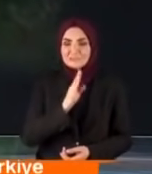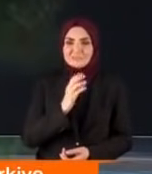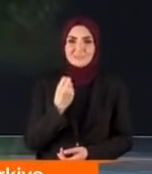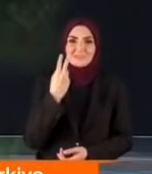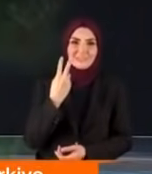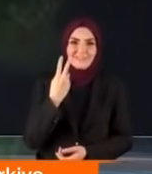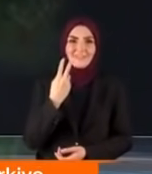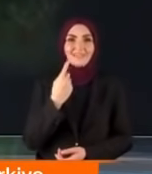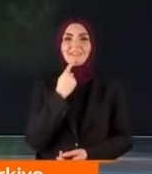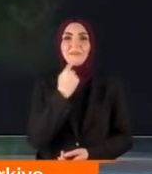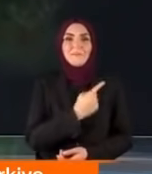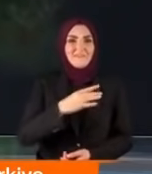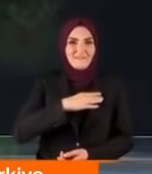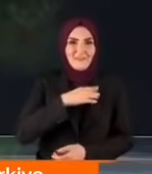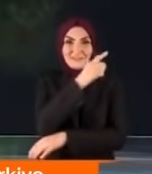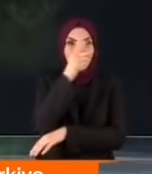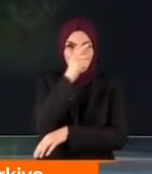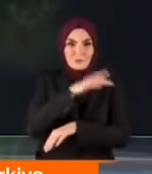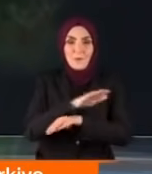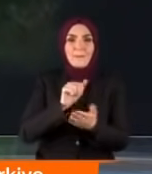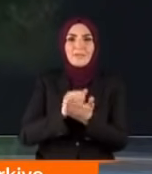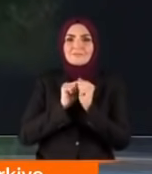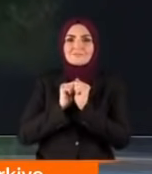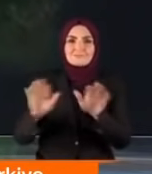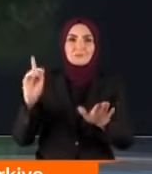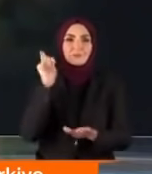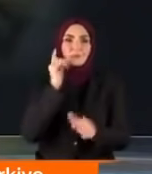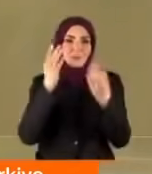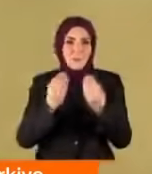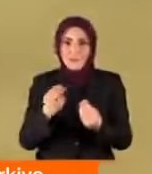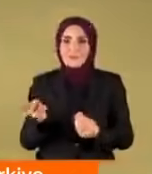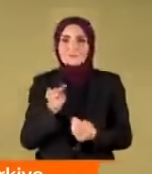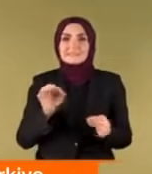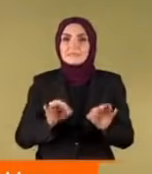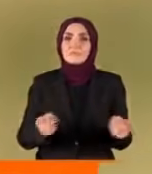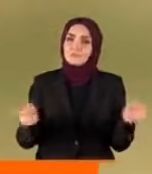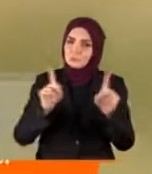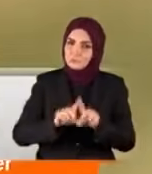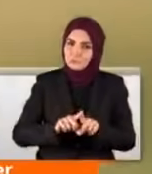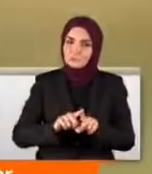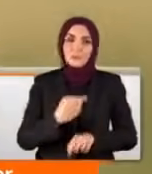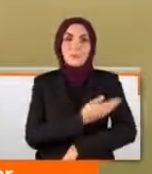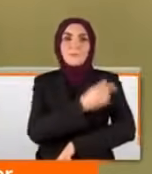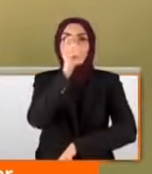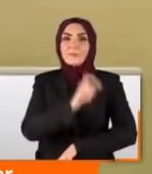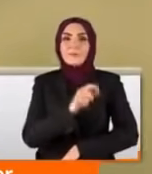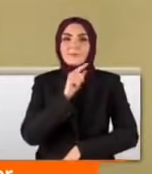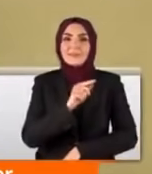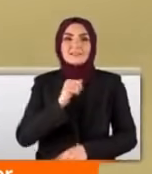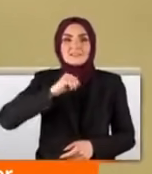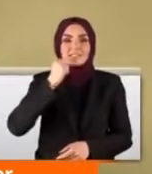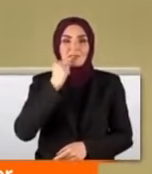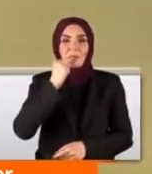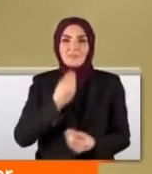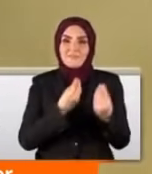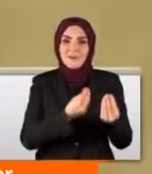bir araya geldi ve onu ülkesine çikolatayla uğurladı. Oğlum niye ekinin için iniyorsun la? Ekinin için